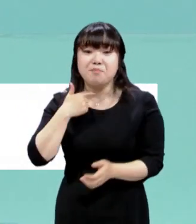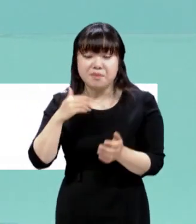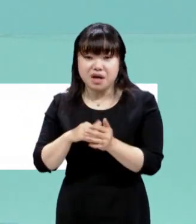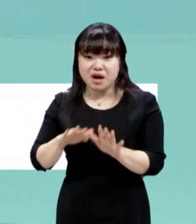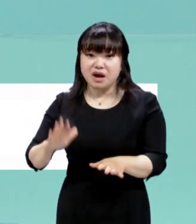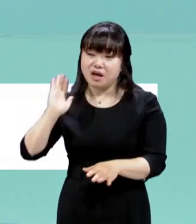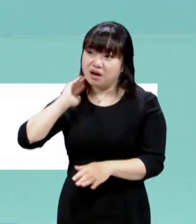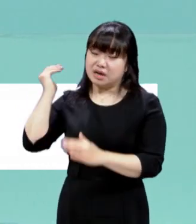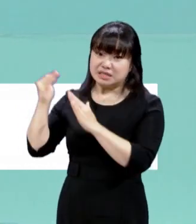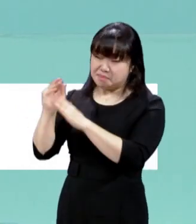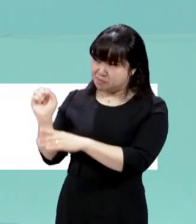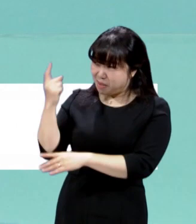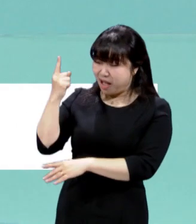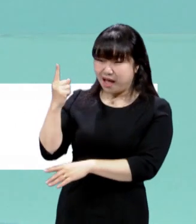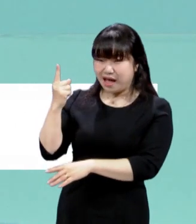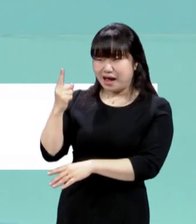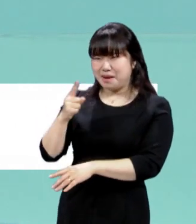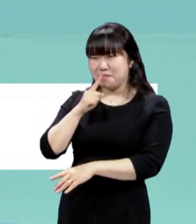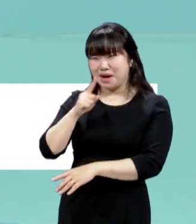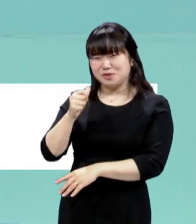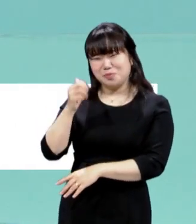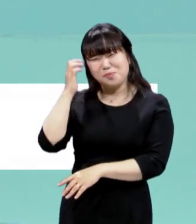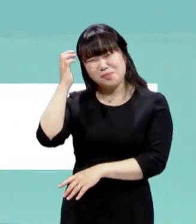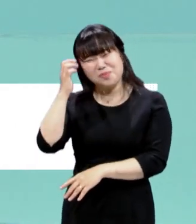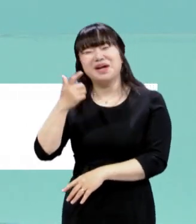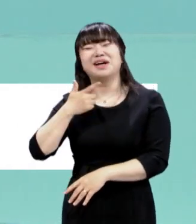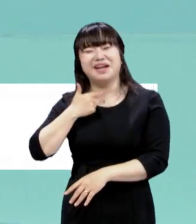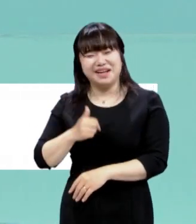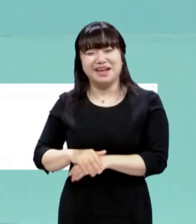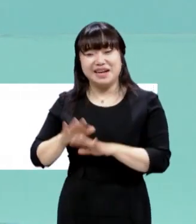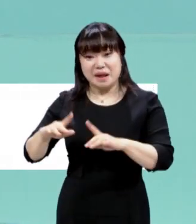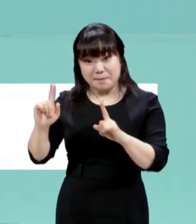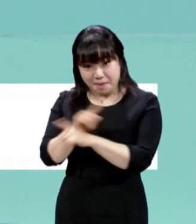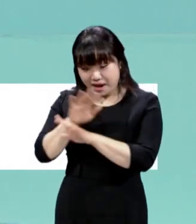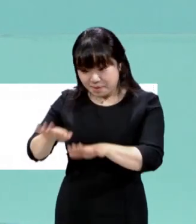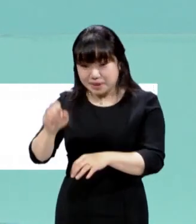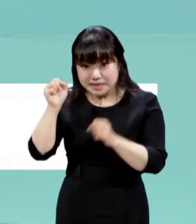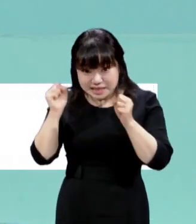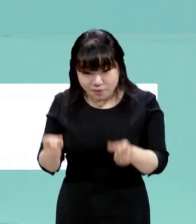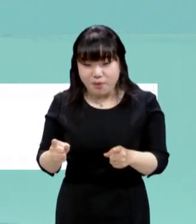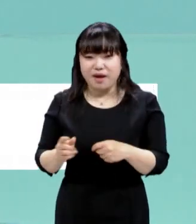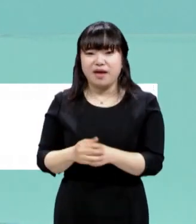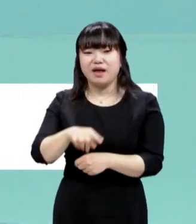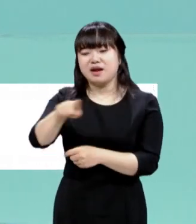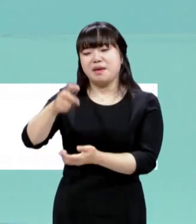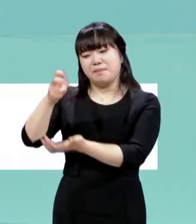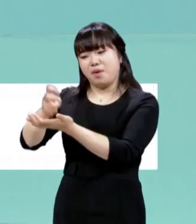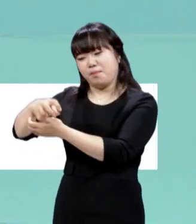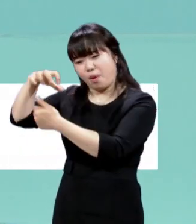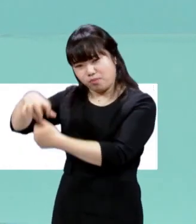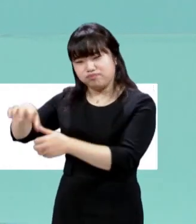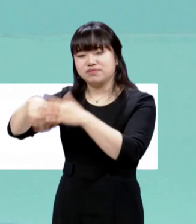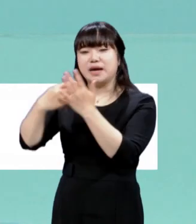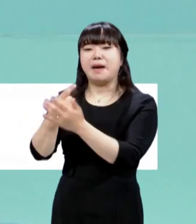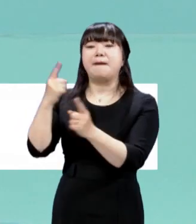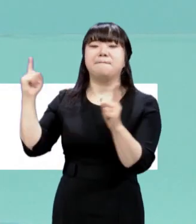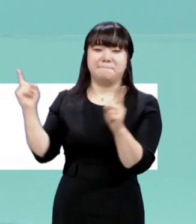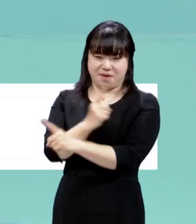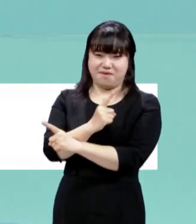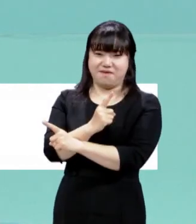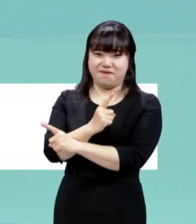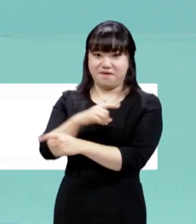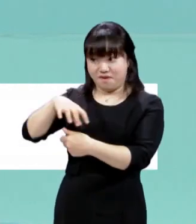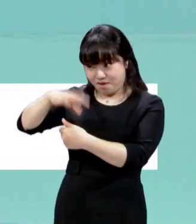첫 애 때문에 그렇다고 는 이제 말할 수 없었던 부분이기 때문에 이걸 계기로 저희가 그런 각종 주제들을 과감하게 푸는